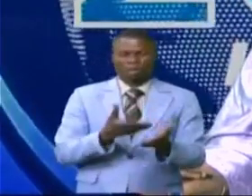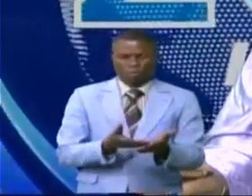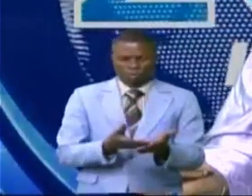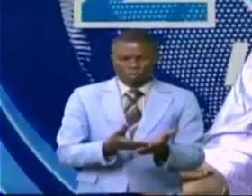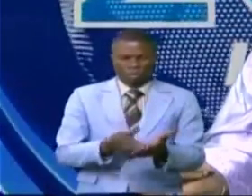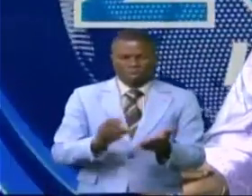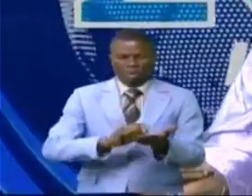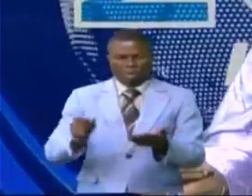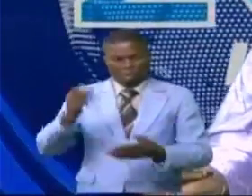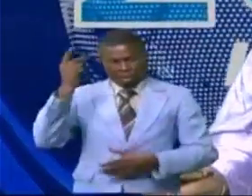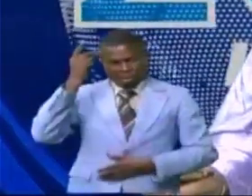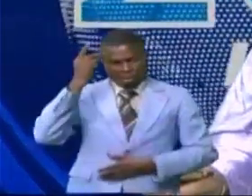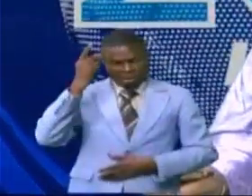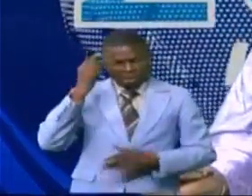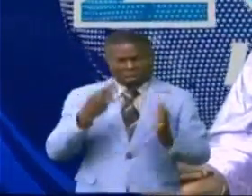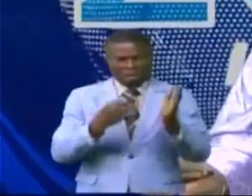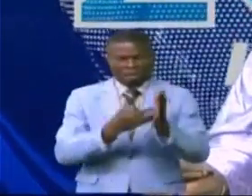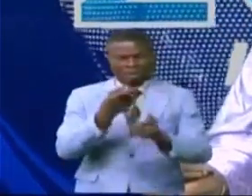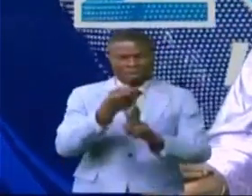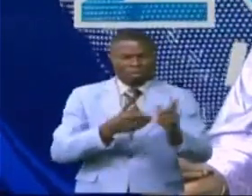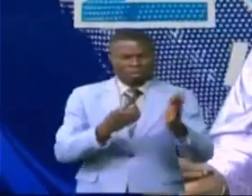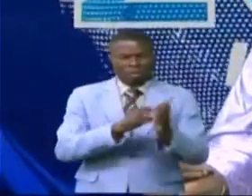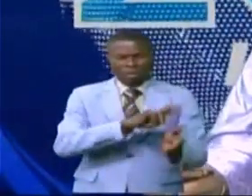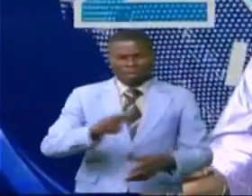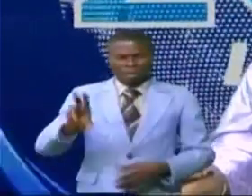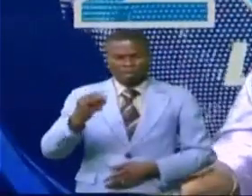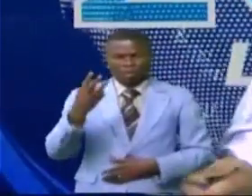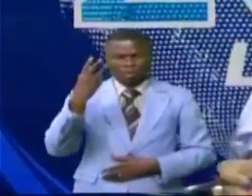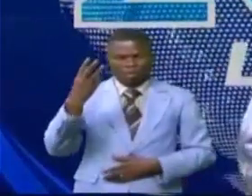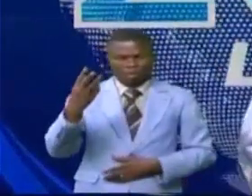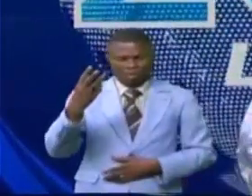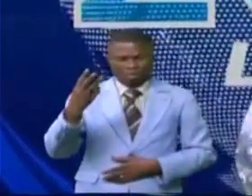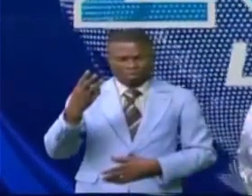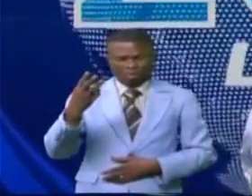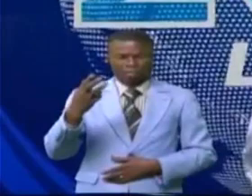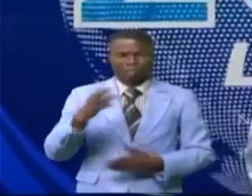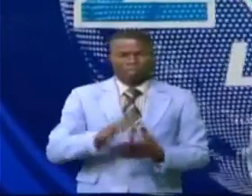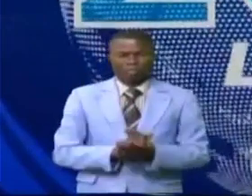fait, à Kinshasa, le 8 septembre 2023, Lucien